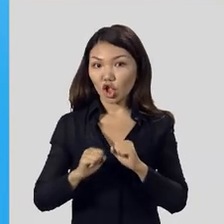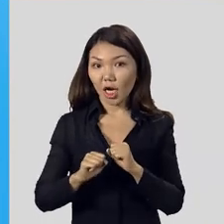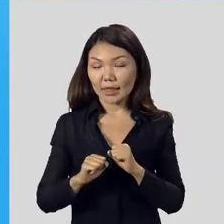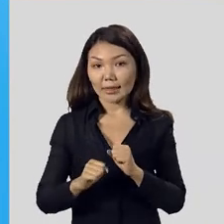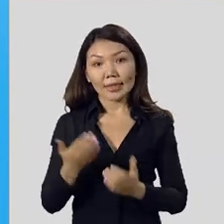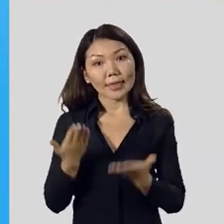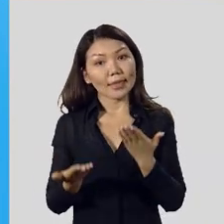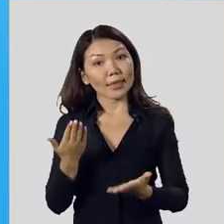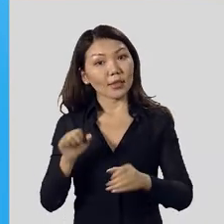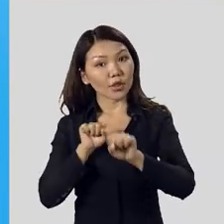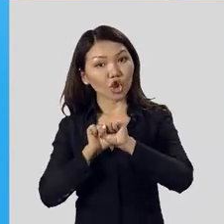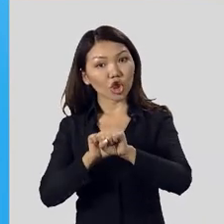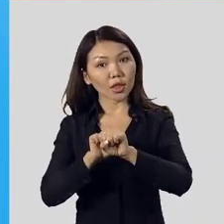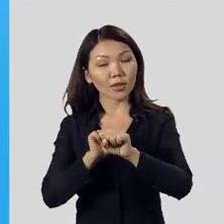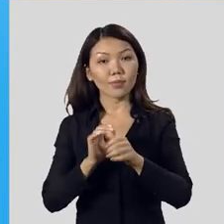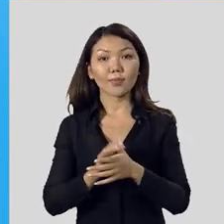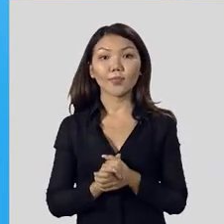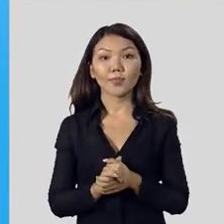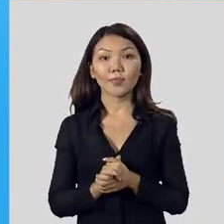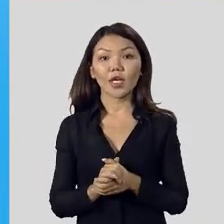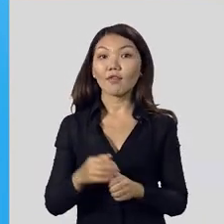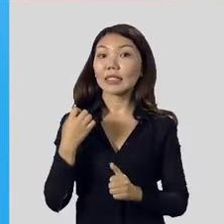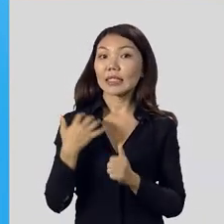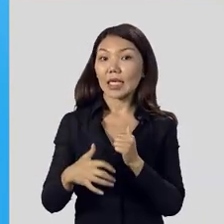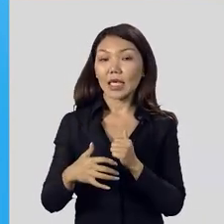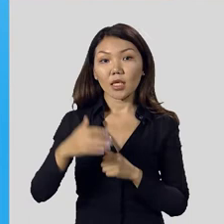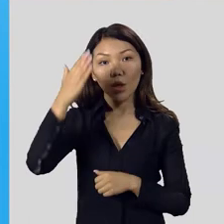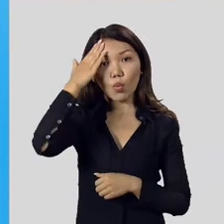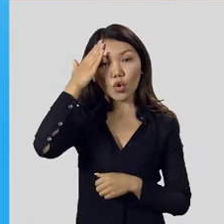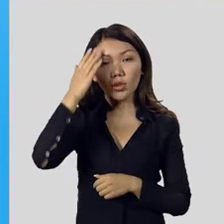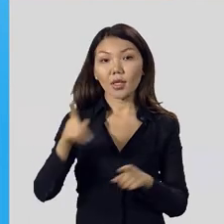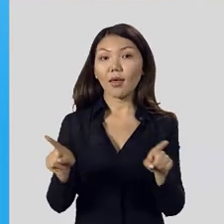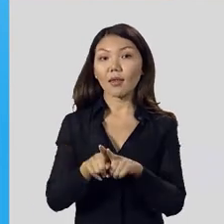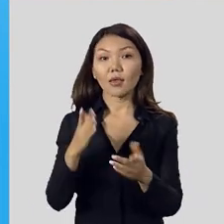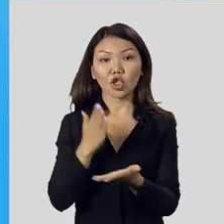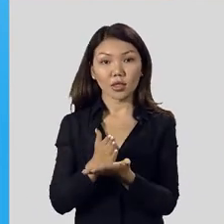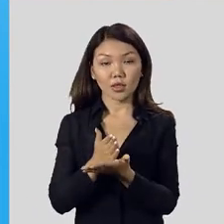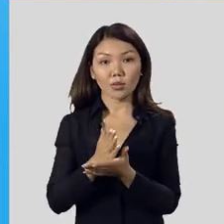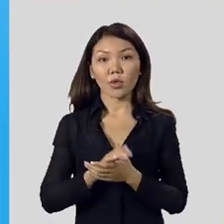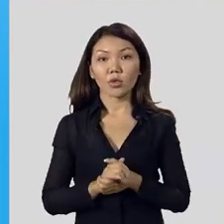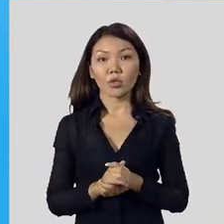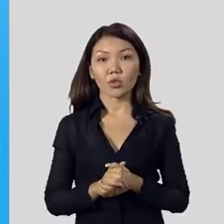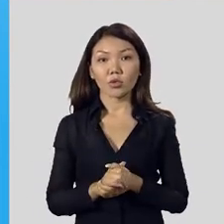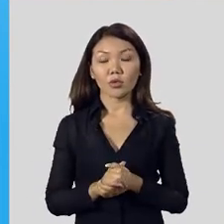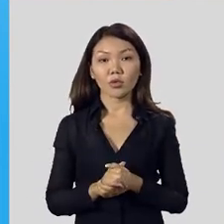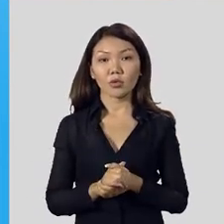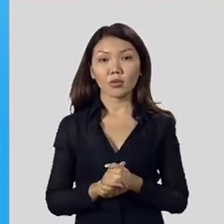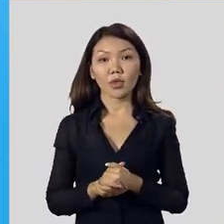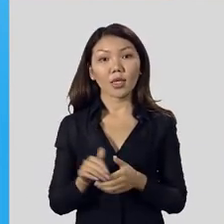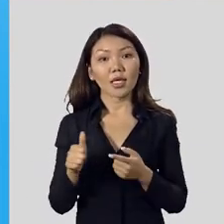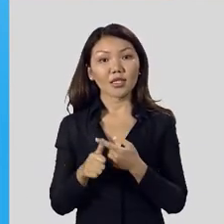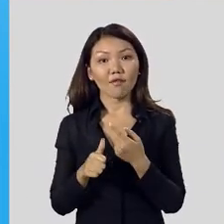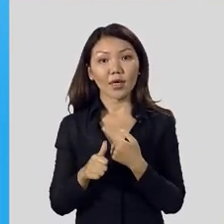или защищаться. В среднем мозге также расположены так